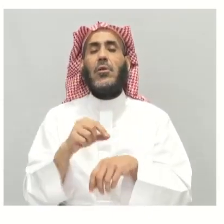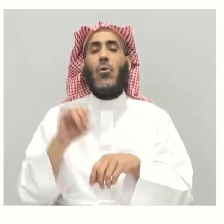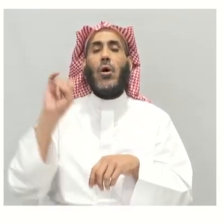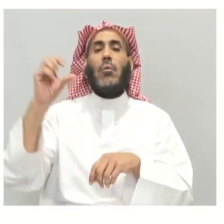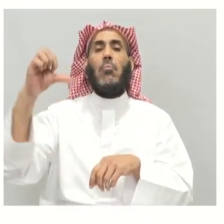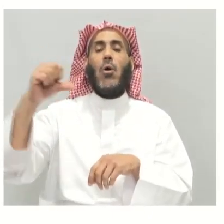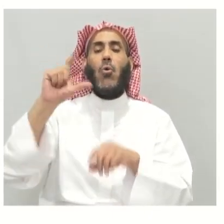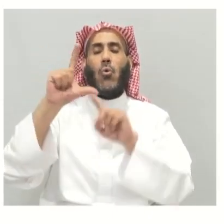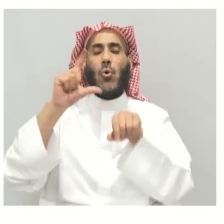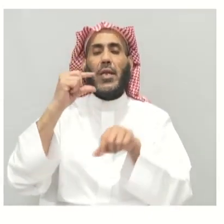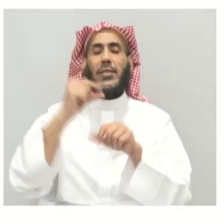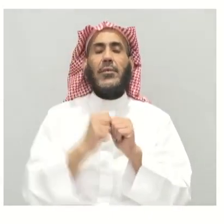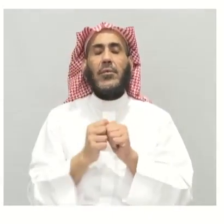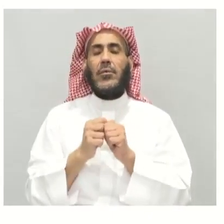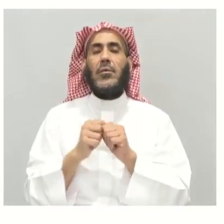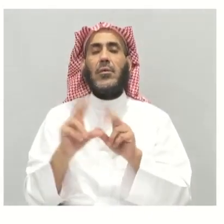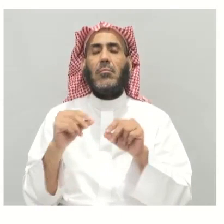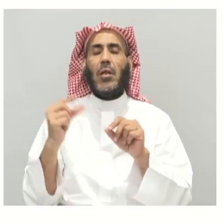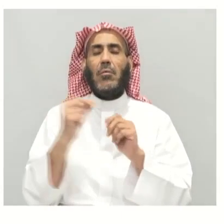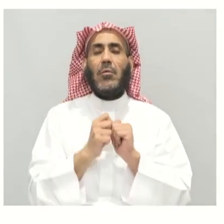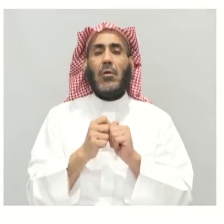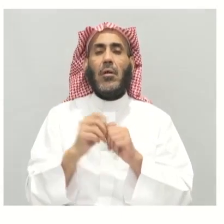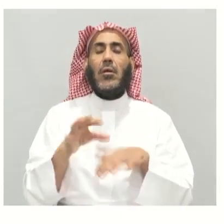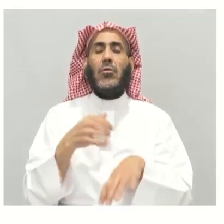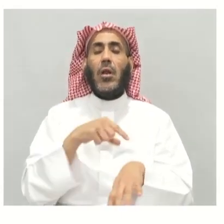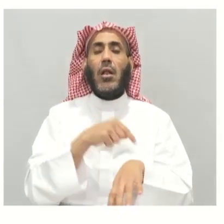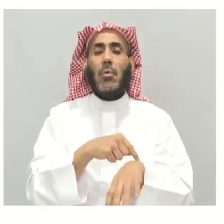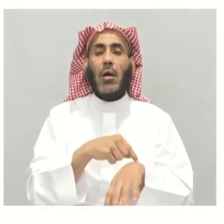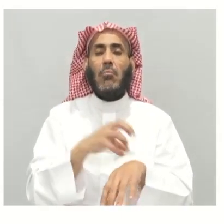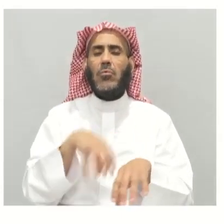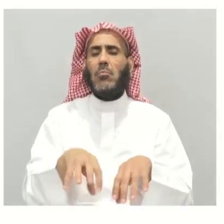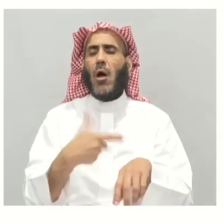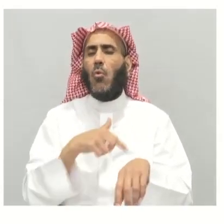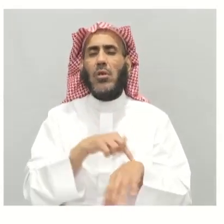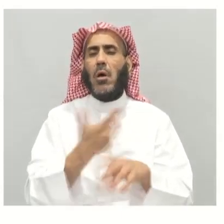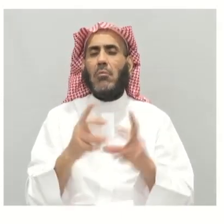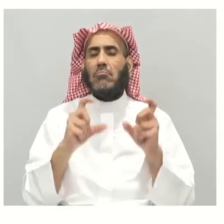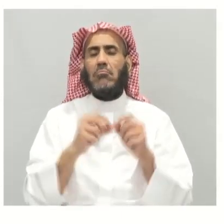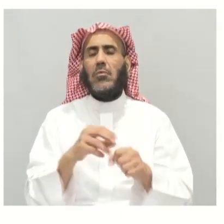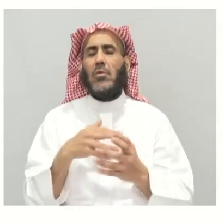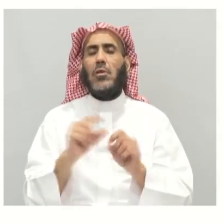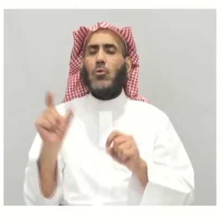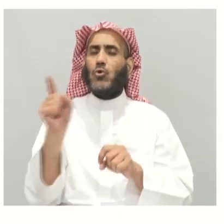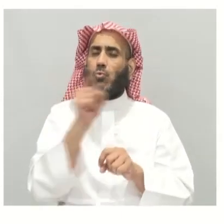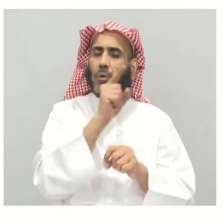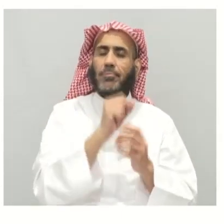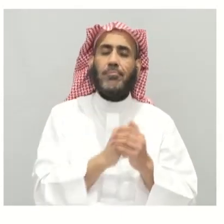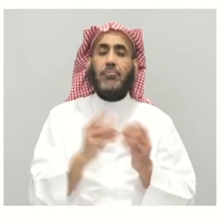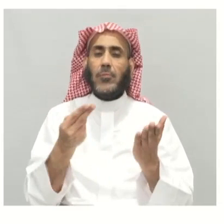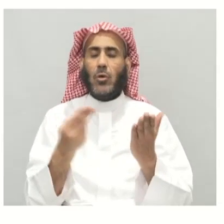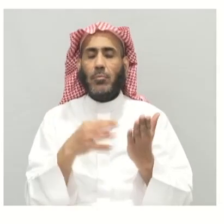ومولد، وعلى حسب الكلمة هل تدل على مكان أو زمان حدوث الفعل.